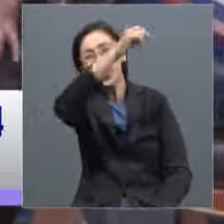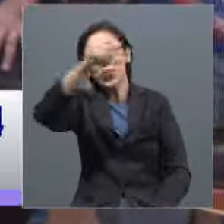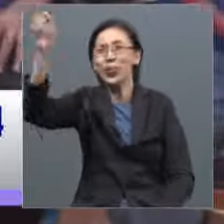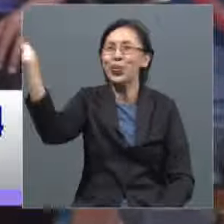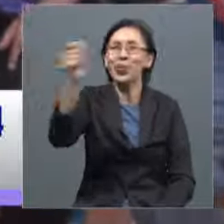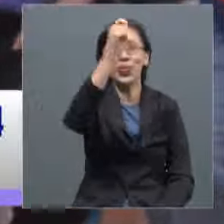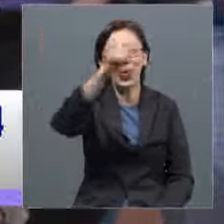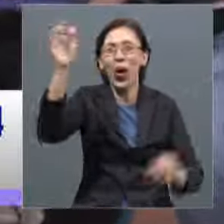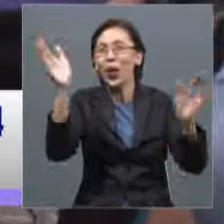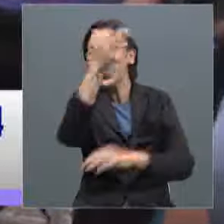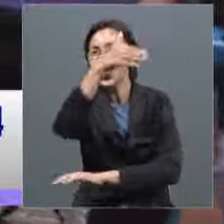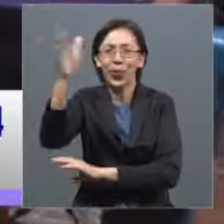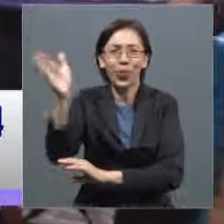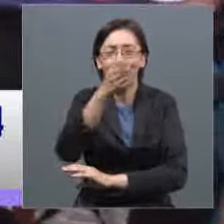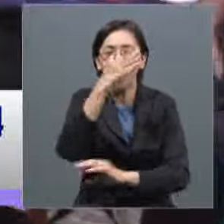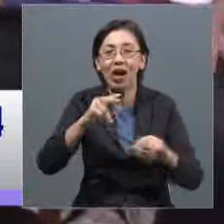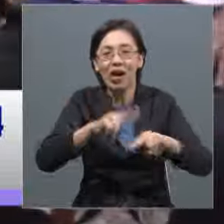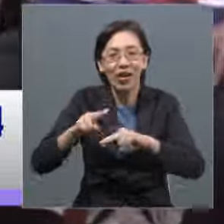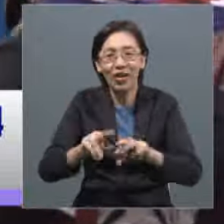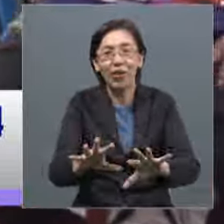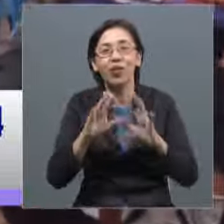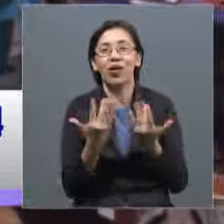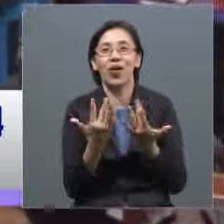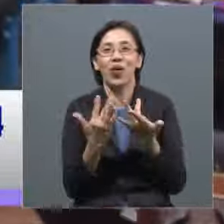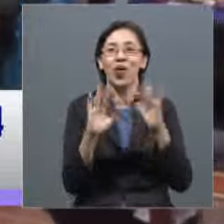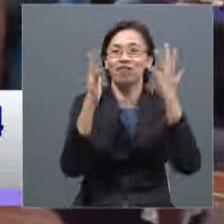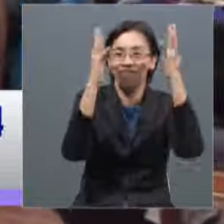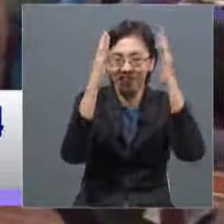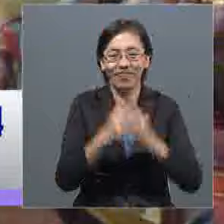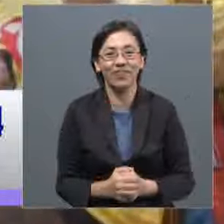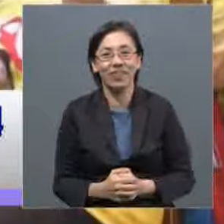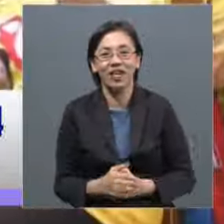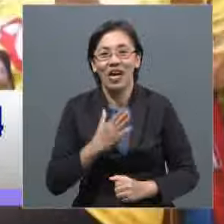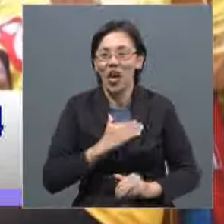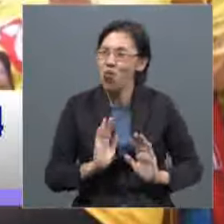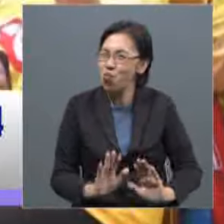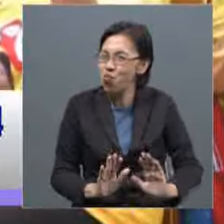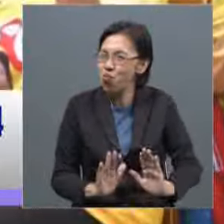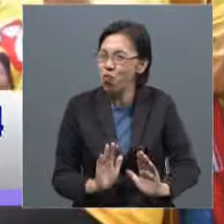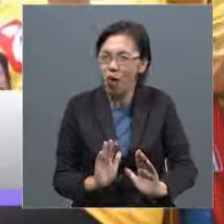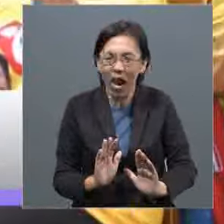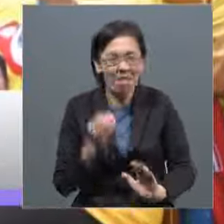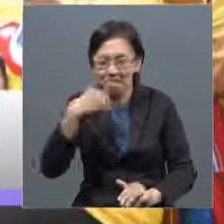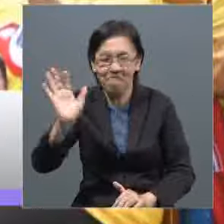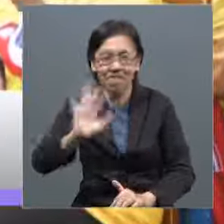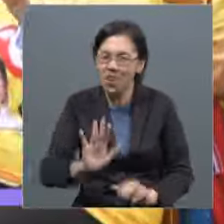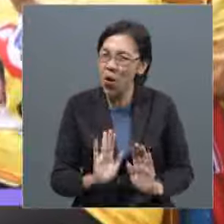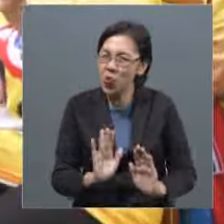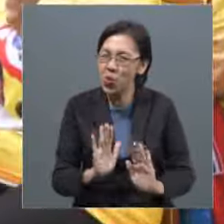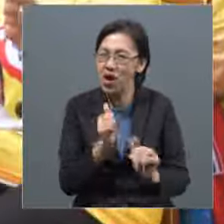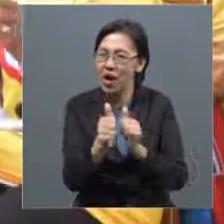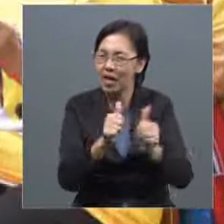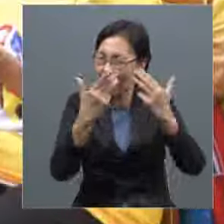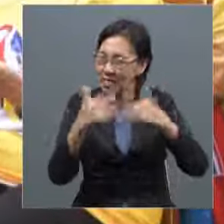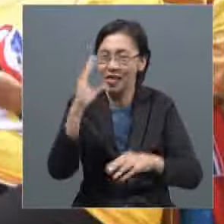ครับนี่กำลังนั่งรอเชียร์อยู่ในขณะนี้ด้วยนะครับเราไม่ถอยครับเราจะเชียร์น้องเทนนิสจนจบภารกิจในค่ำ